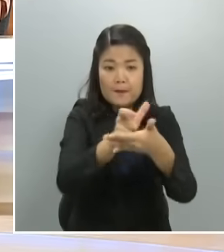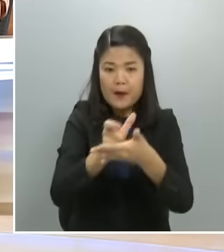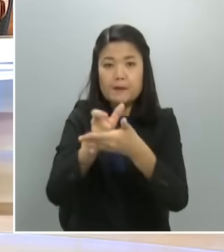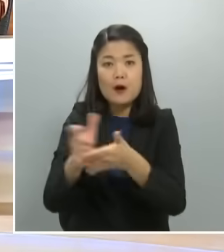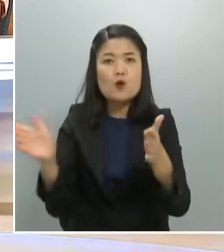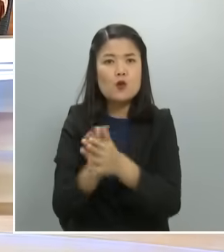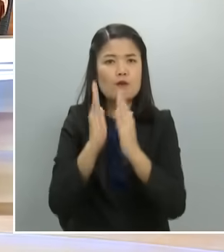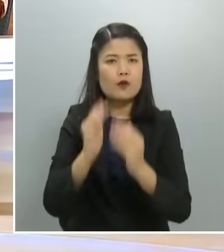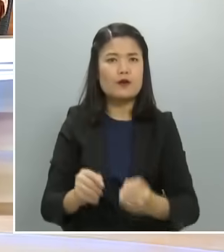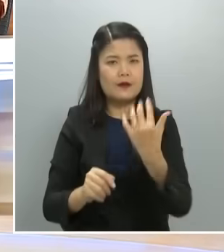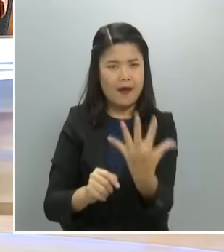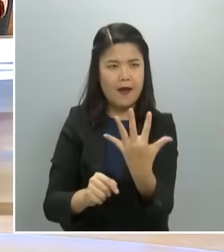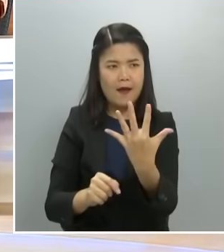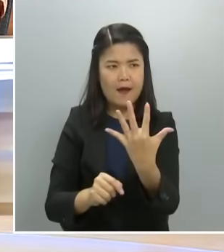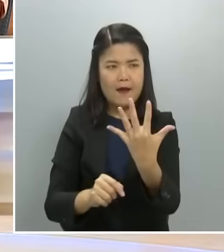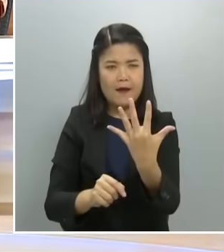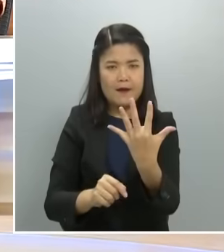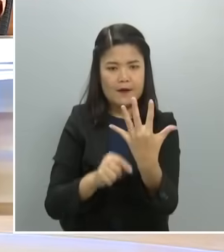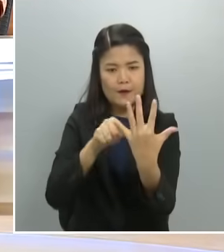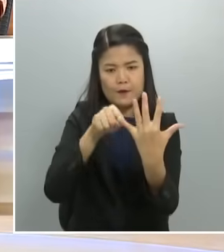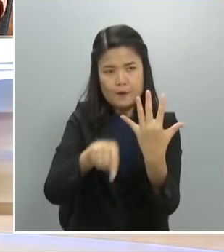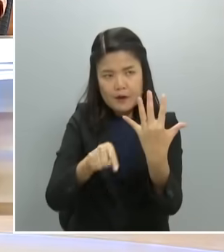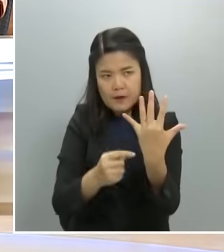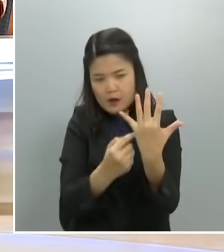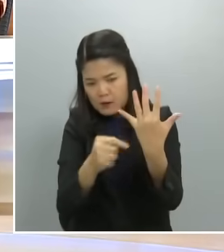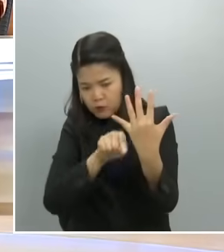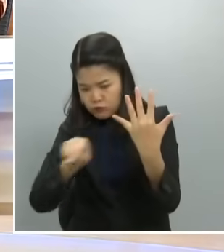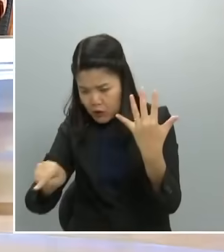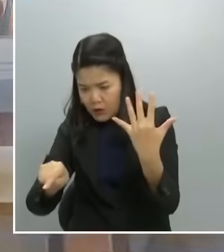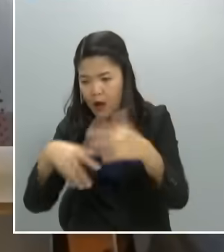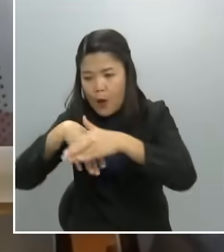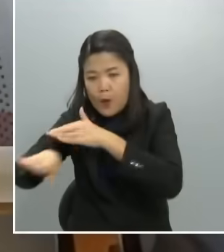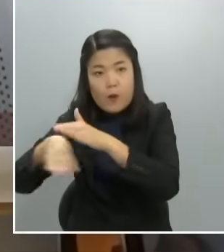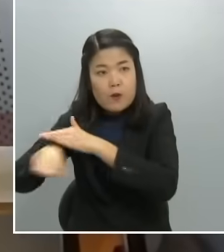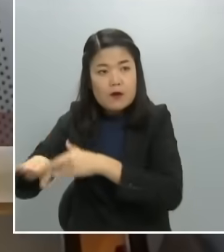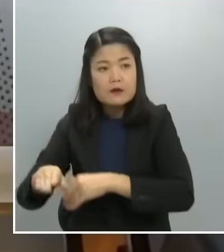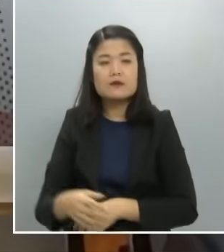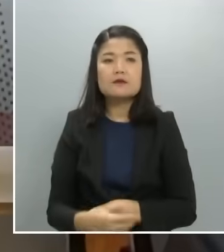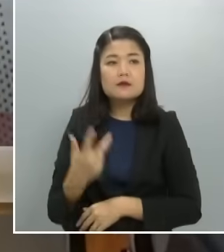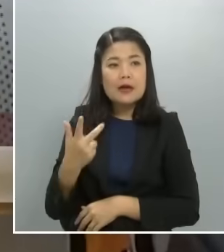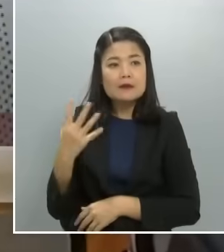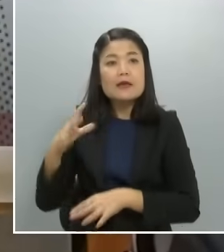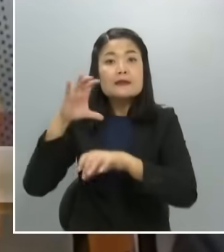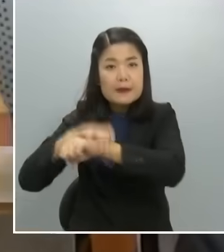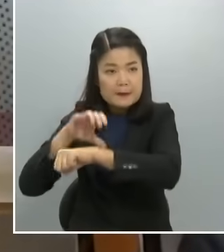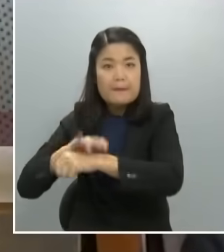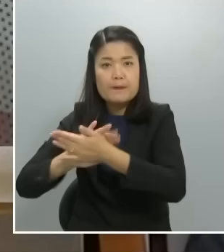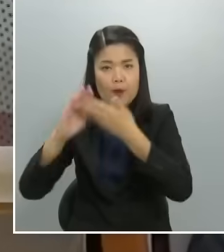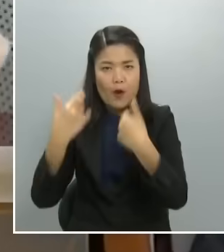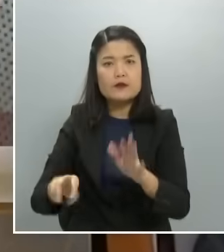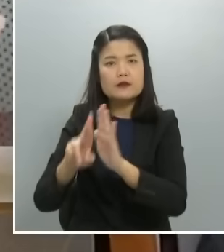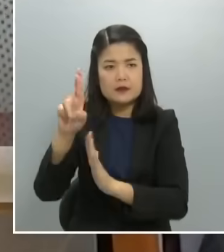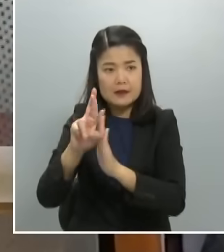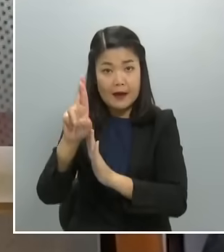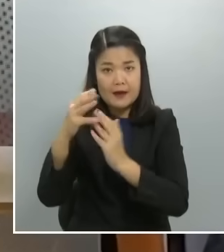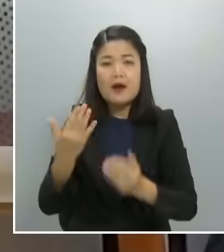าแถวที่1 ค่ะ แถวที่2หลบหนีอยู่ชื่อสิริพร ใช่ค ่ ะ แถว3แถว4จับแล้ว จับที่เชียงราย แล้วก็มีคนไปก